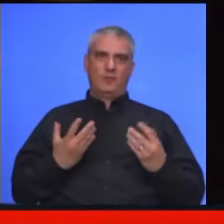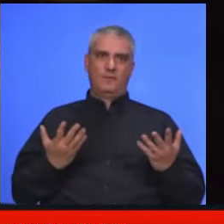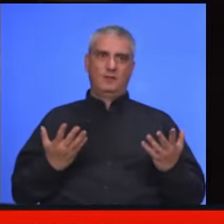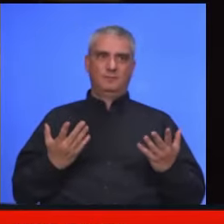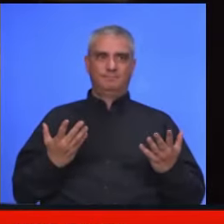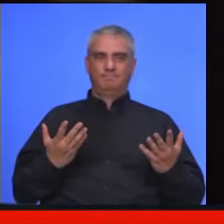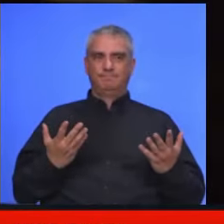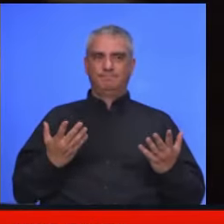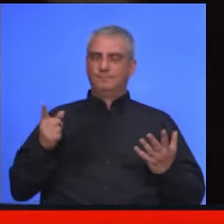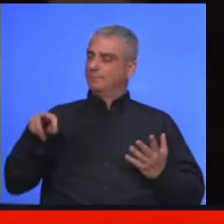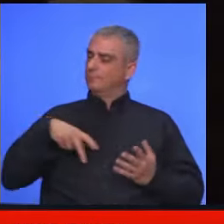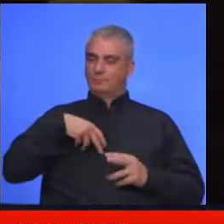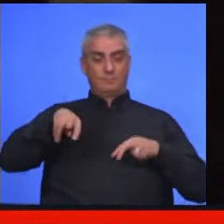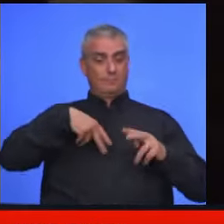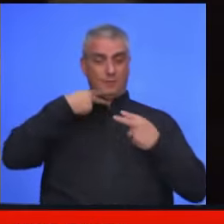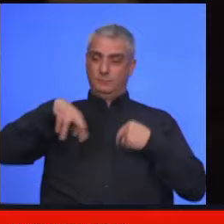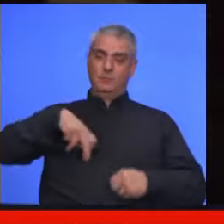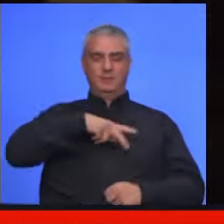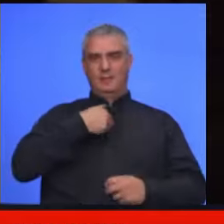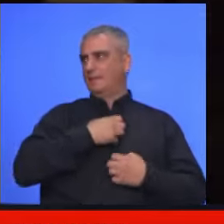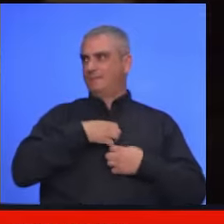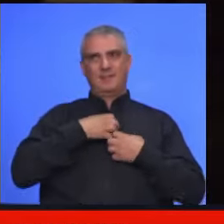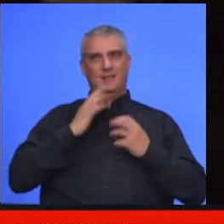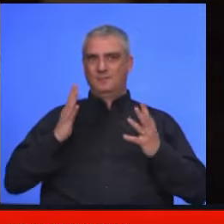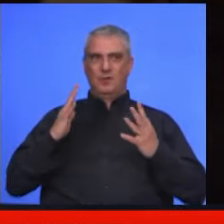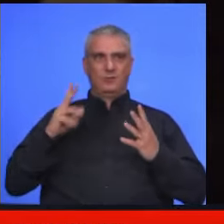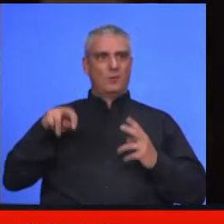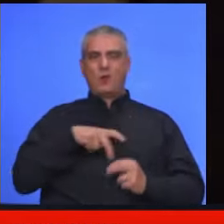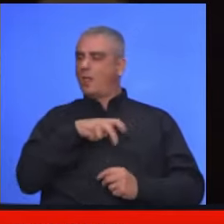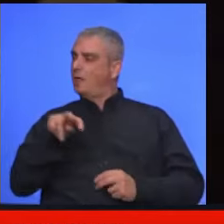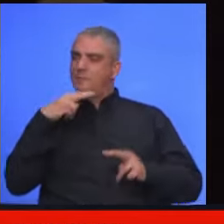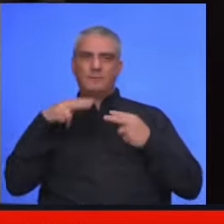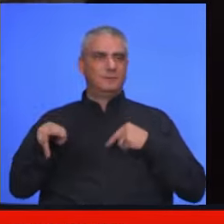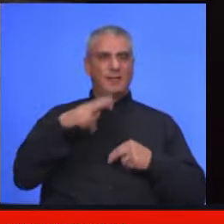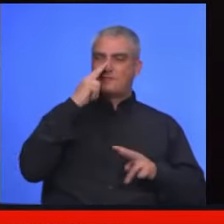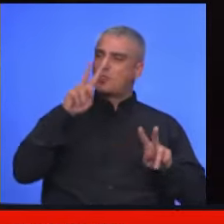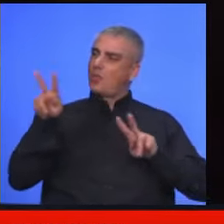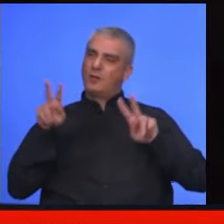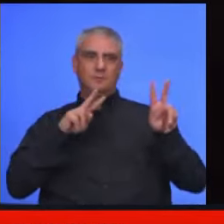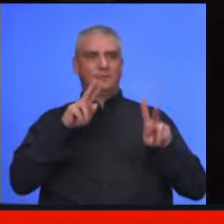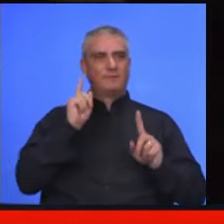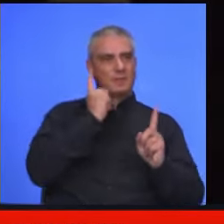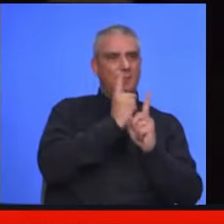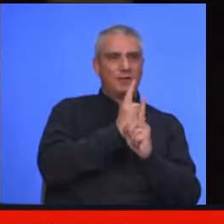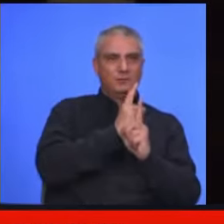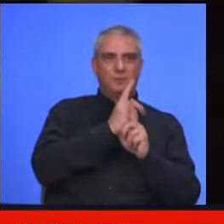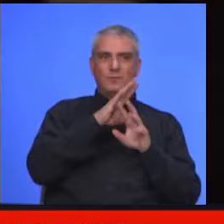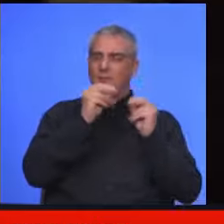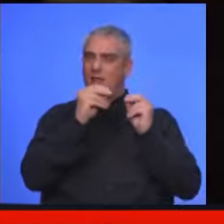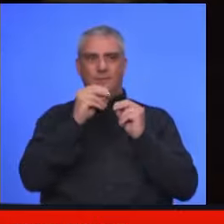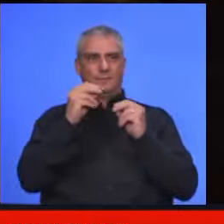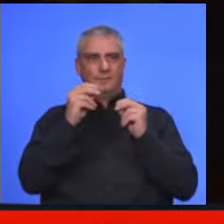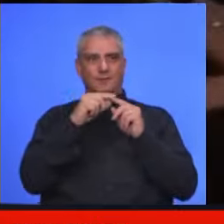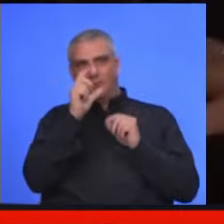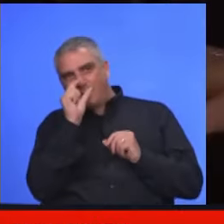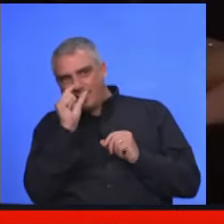הוא הולך פה נגיד במסעדה, אני מתגעגעת לזה מאוד, שהוא הולך פה במסעדה ואתה רואה אותו כזה ואתה ניגש אליו והוא נעלם לך כי הוא